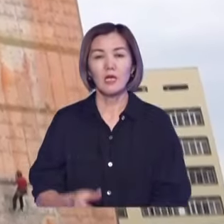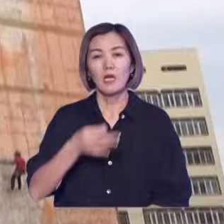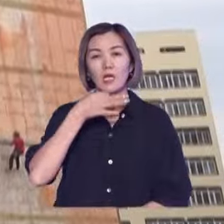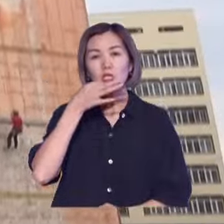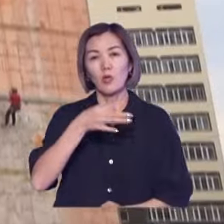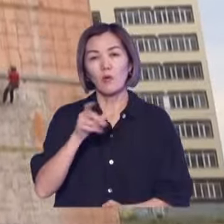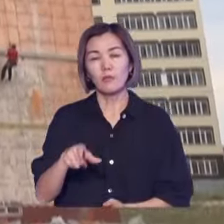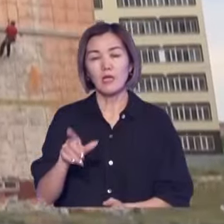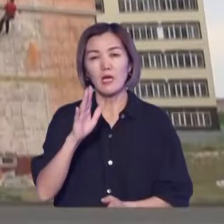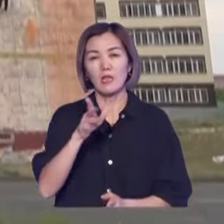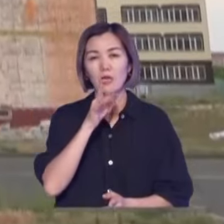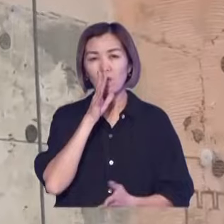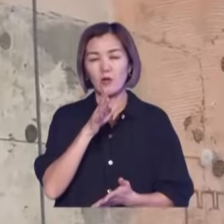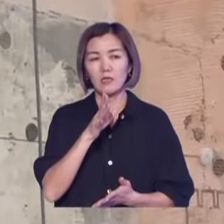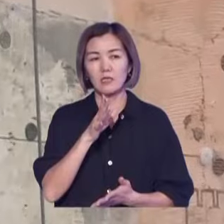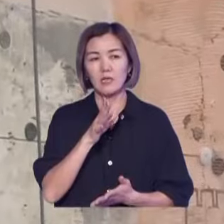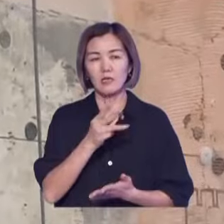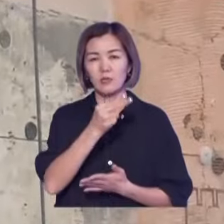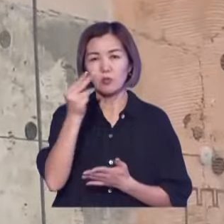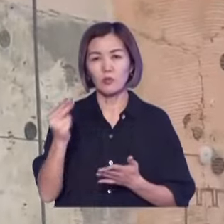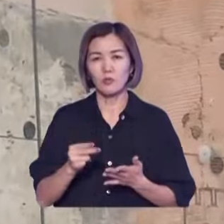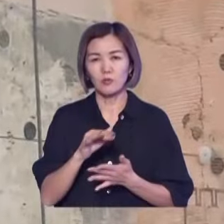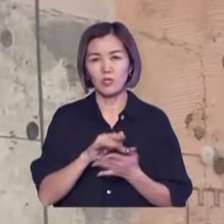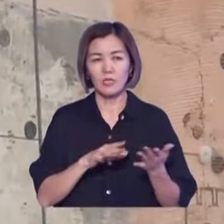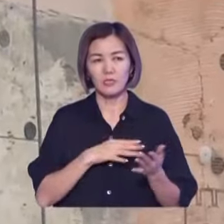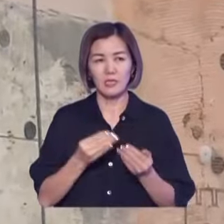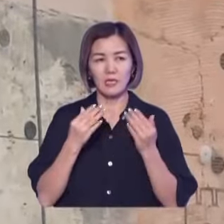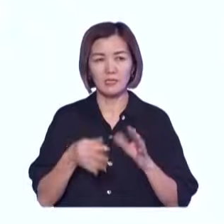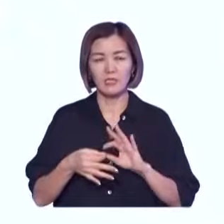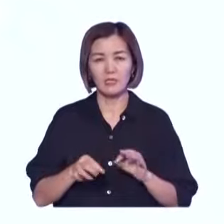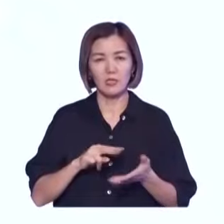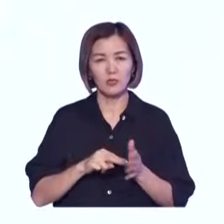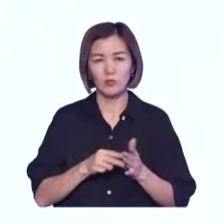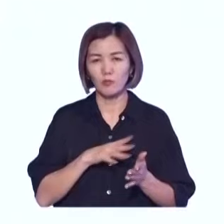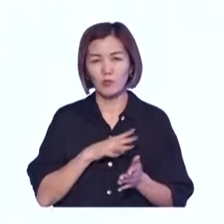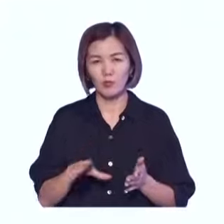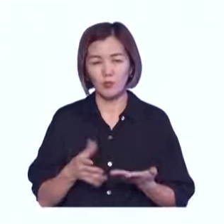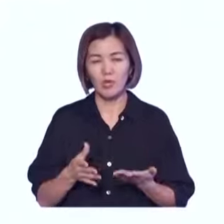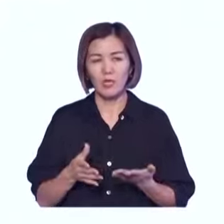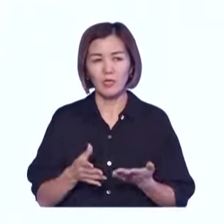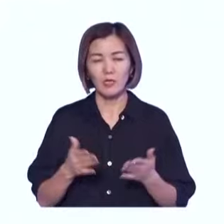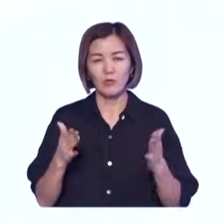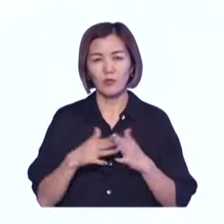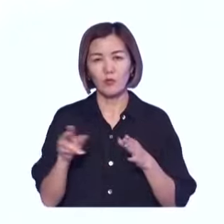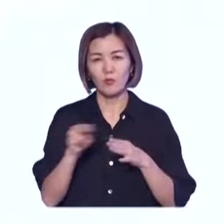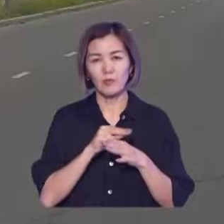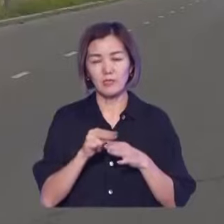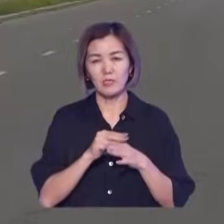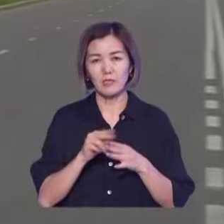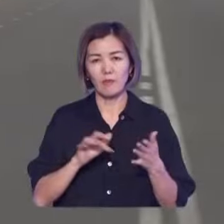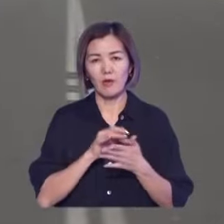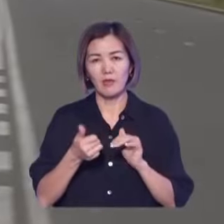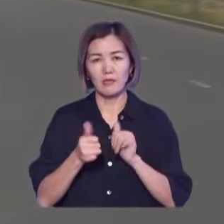Жауаптылардың сөзінше, алдағы уақытта мұрал залы үрдісі жалғасын табады. Әзірге нақты жоспар жоқ. Әйтсе де үйлерді безендіріп, қаланың көркін